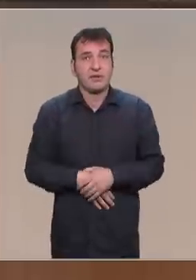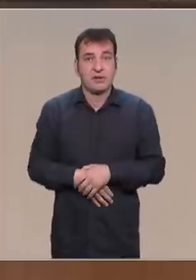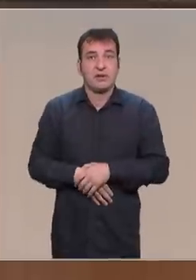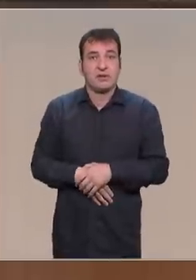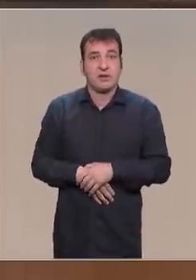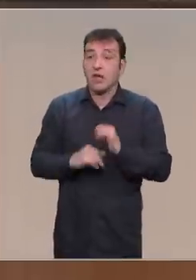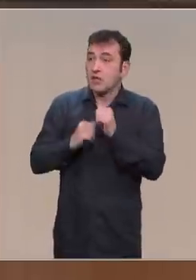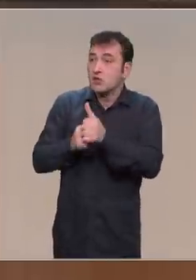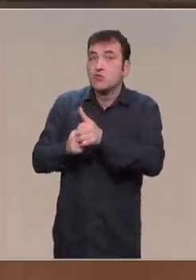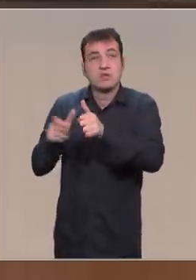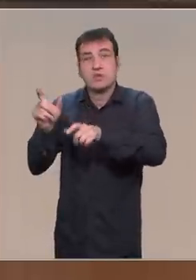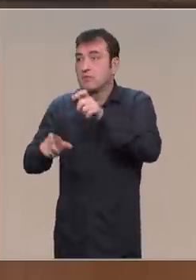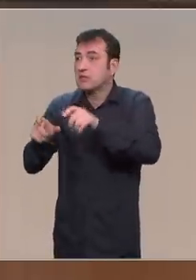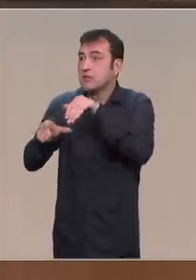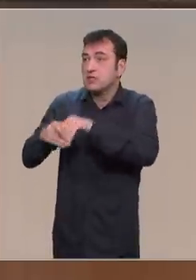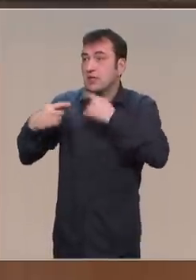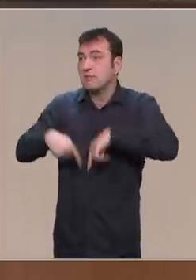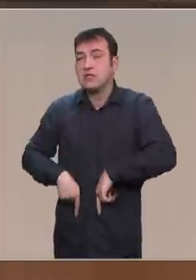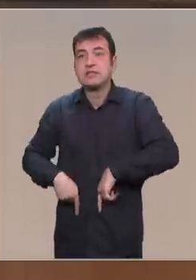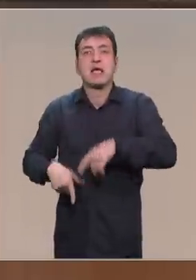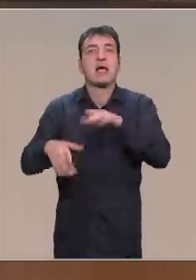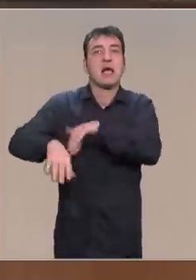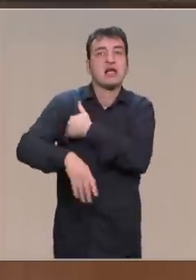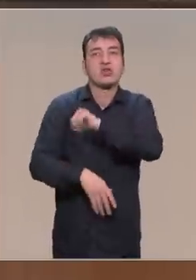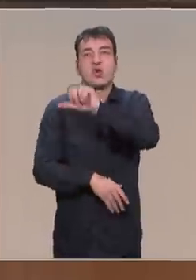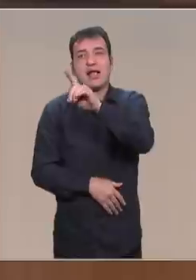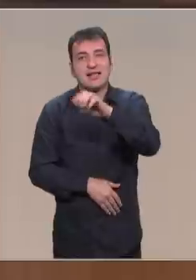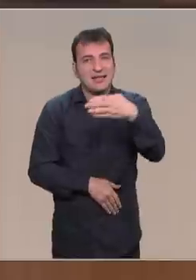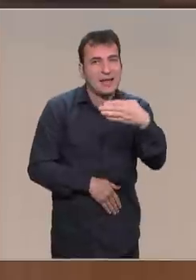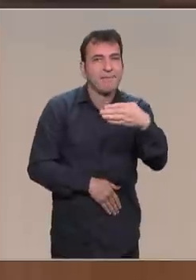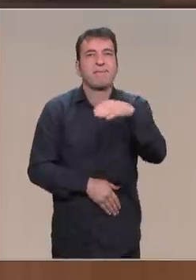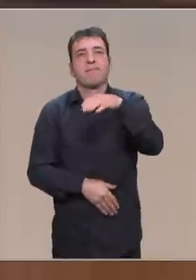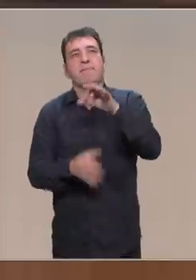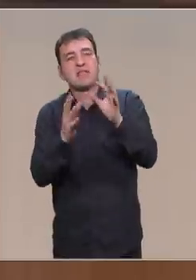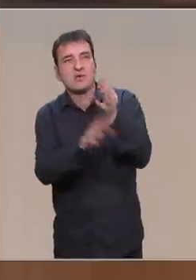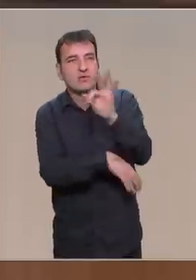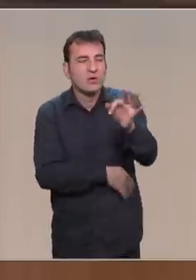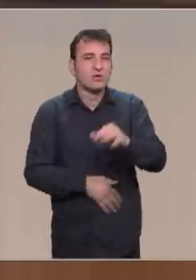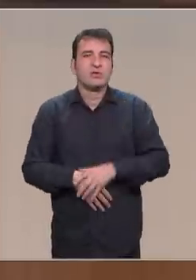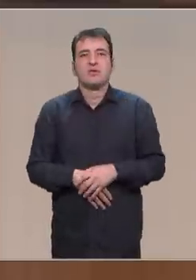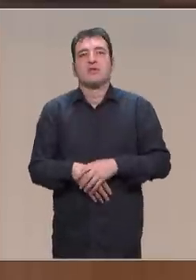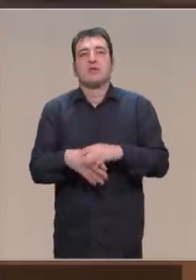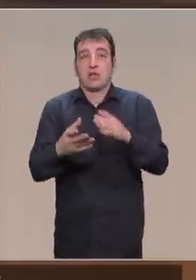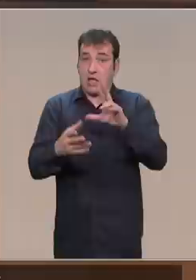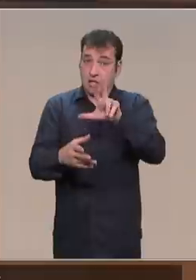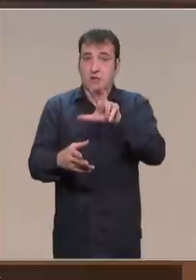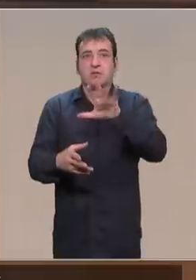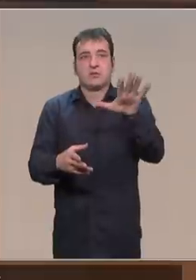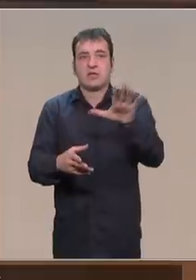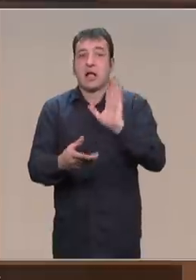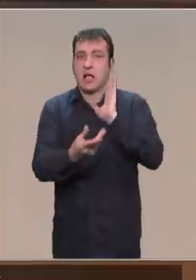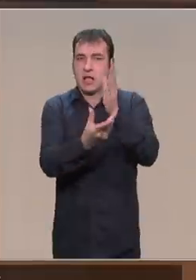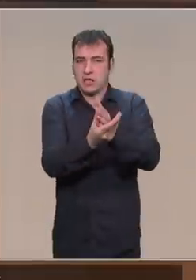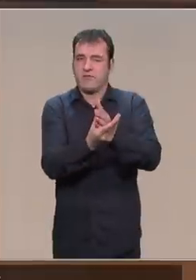ministère, des agents de l'ADEME, des agents de Météo France, de l'OFB. Et pour répondre à votre question, on a par exemple 35 intervenants climat